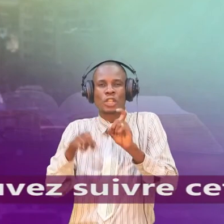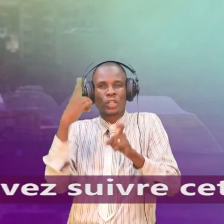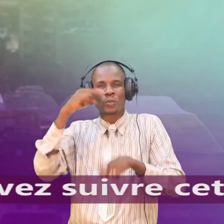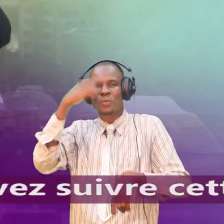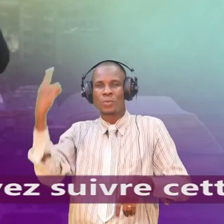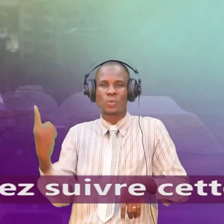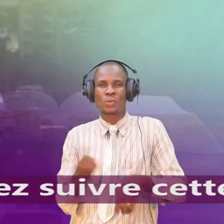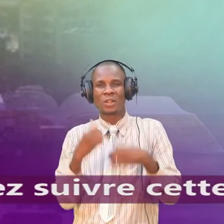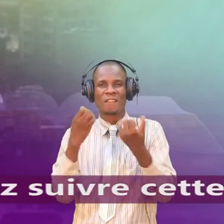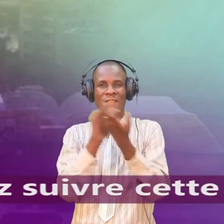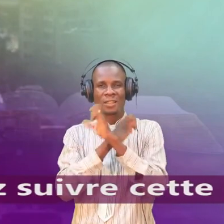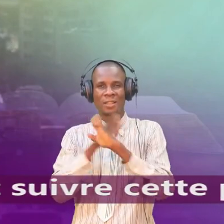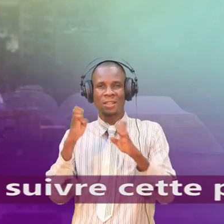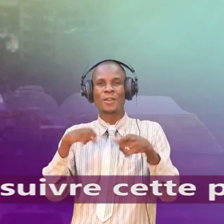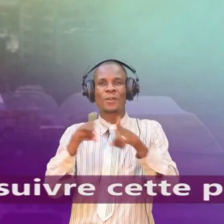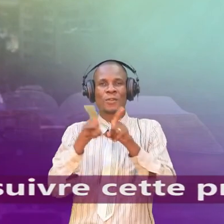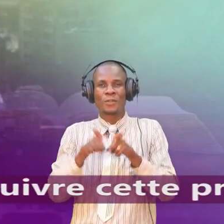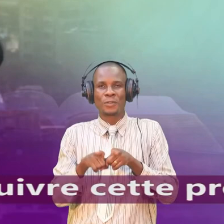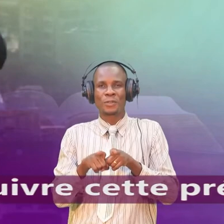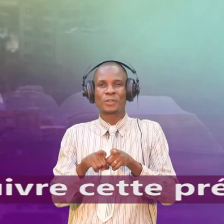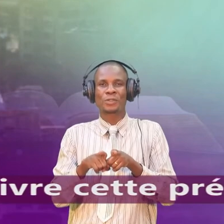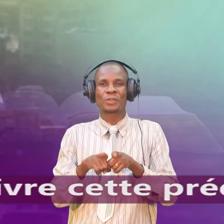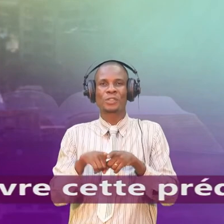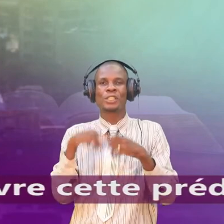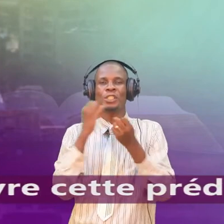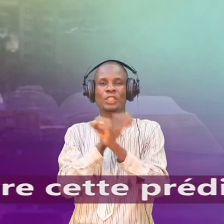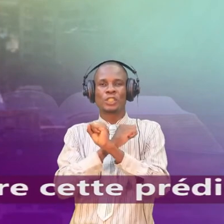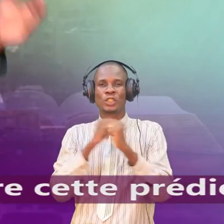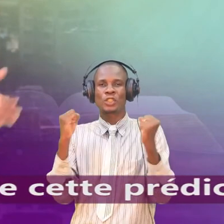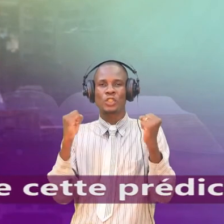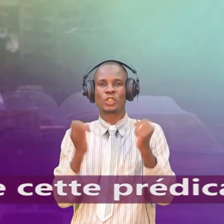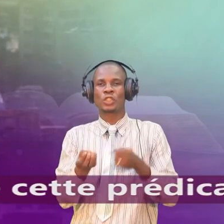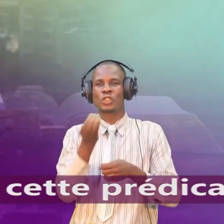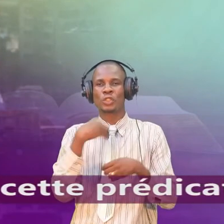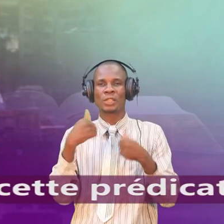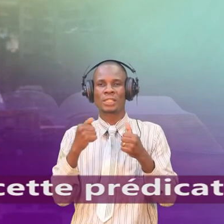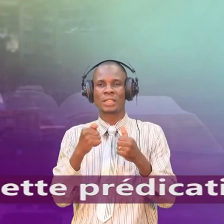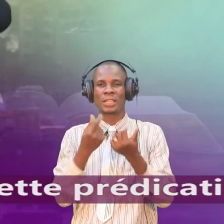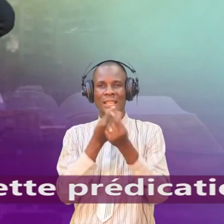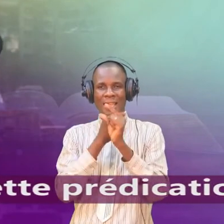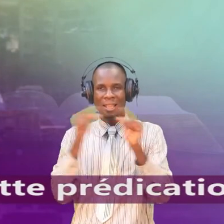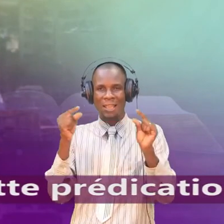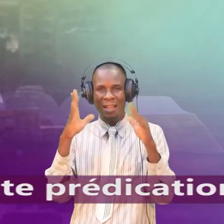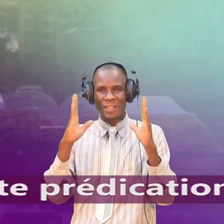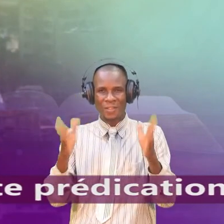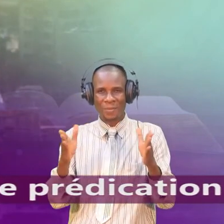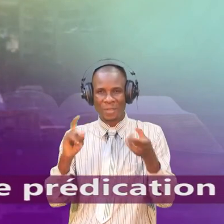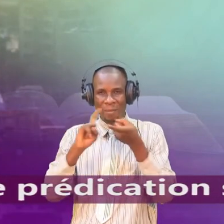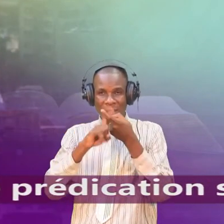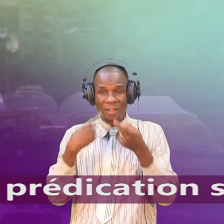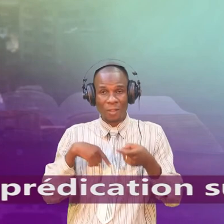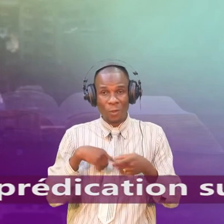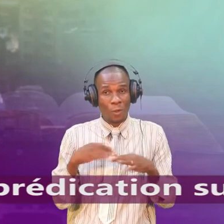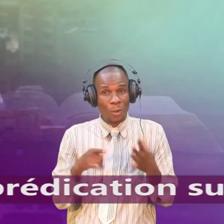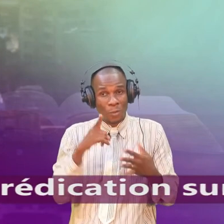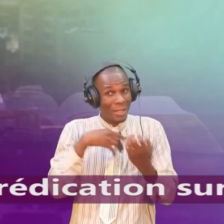yake utapata haki, ndani yake utasamehewa, ndani yake utakombolewa, ndani yake